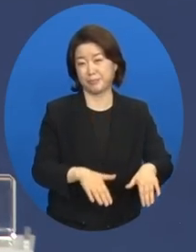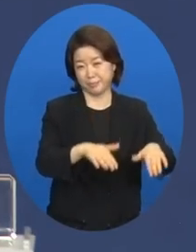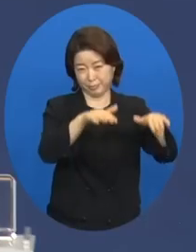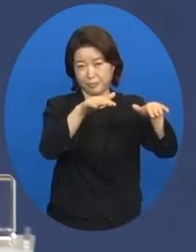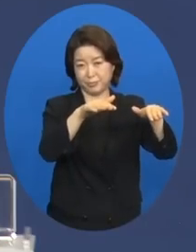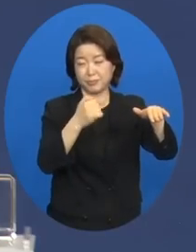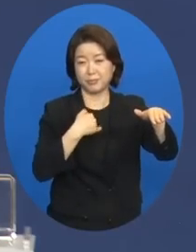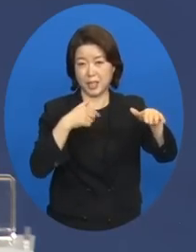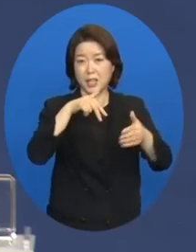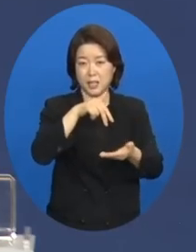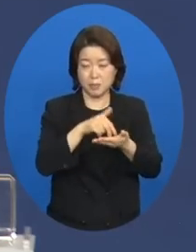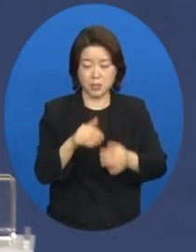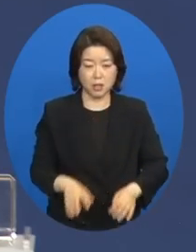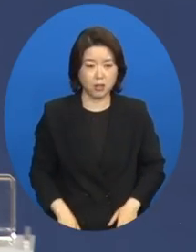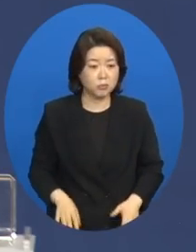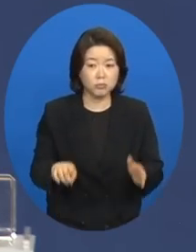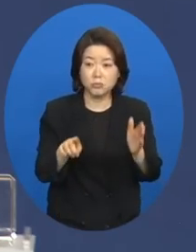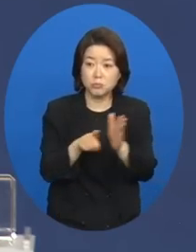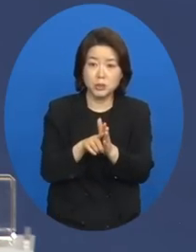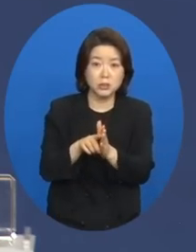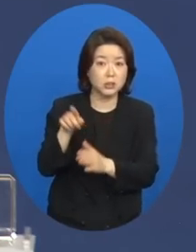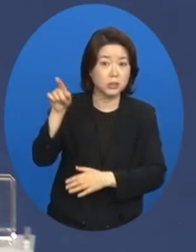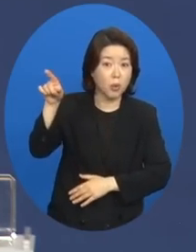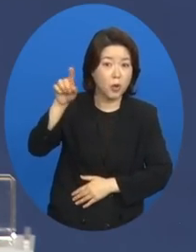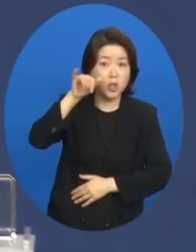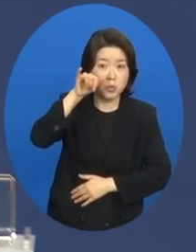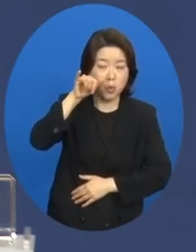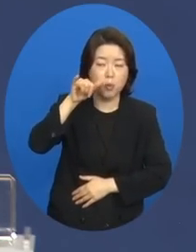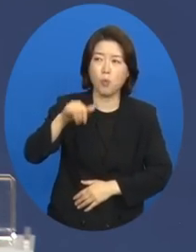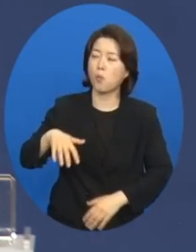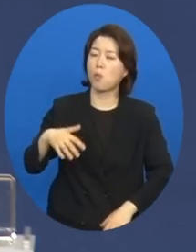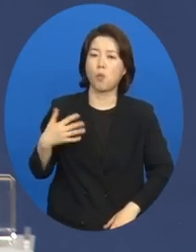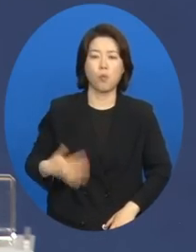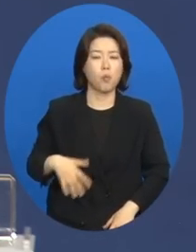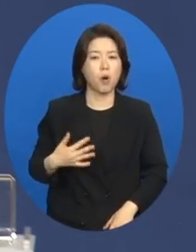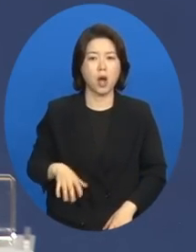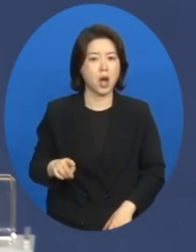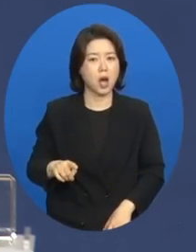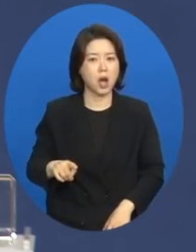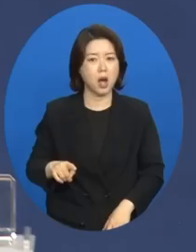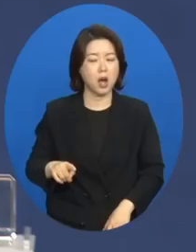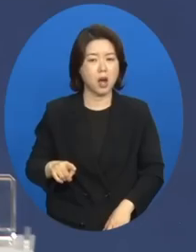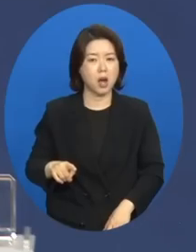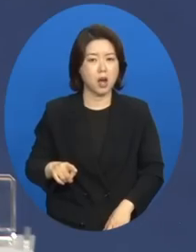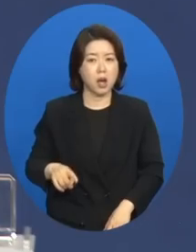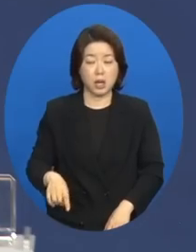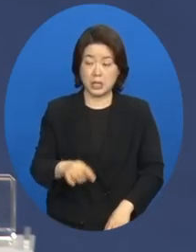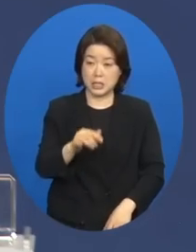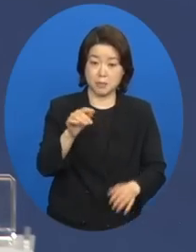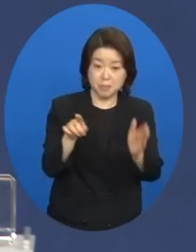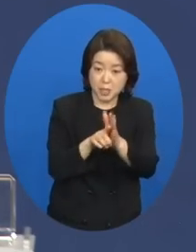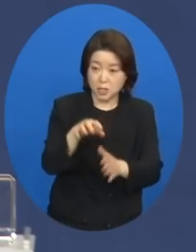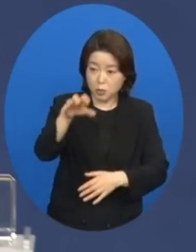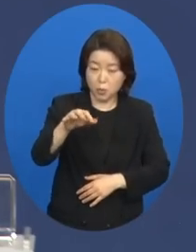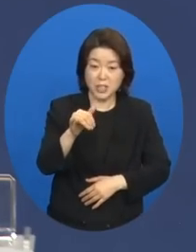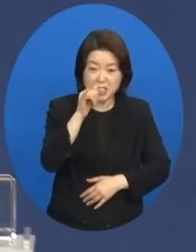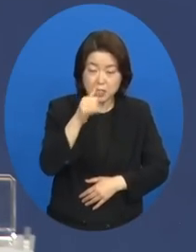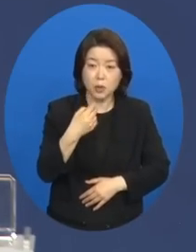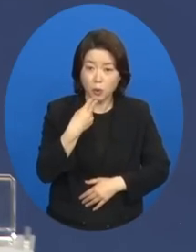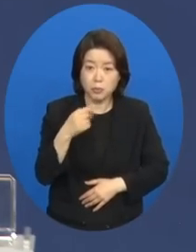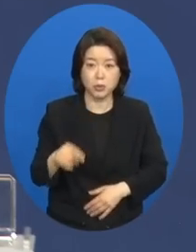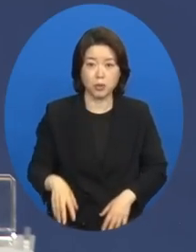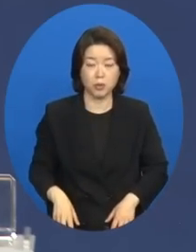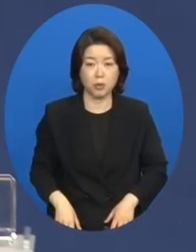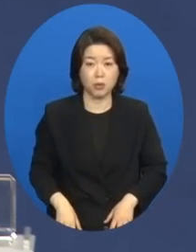저에게는 믿을 때가 있다는 게 이게 보통 일이 아닌 거예요. 믿을 때가 있다 없다. 믿음이 있다